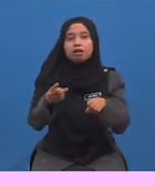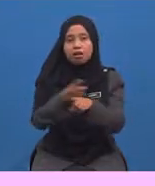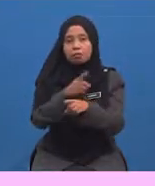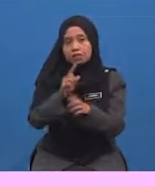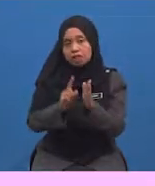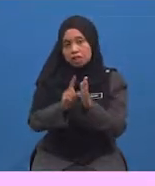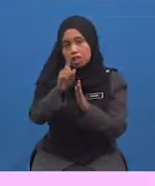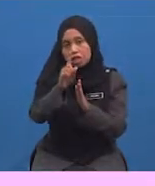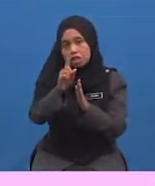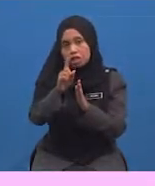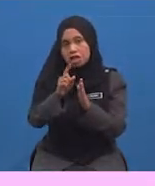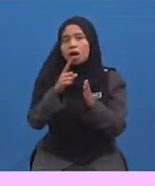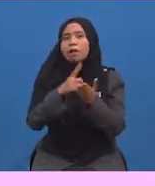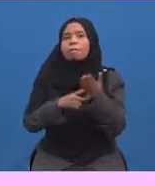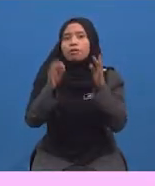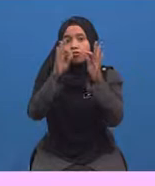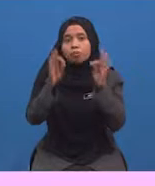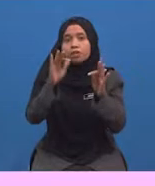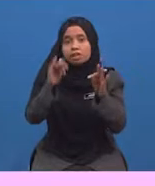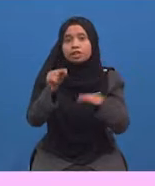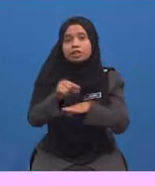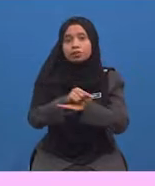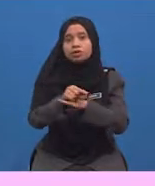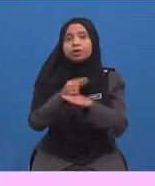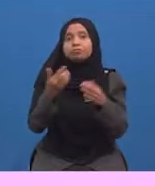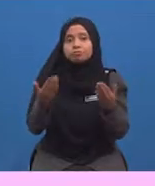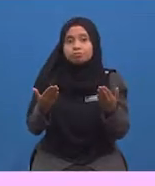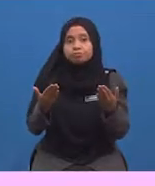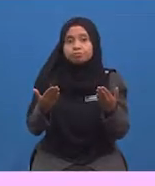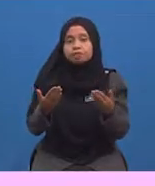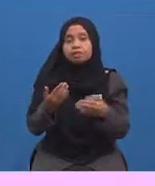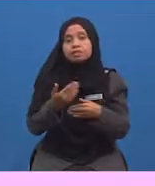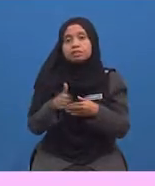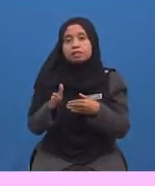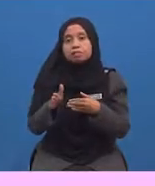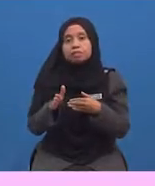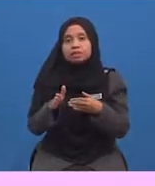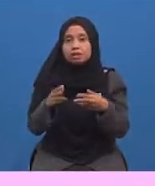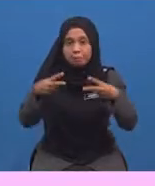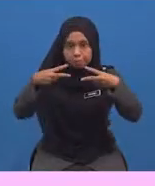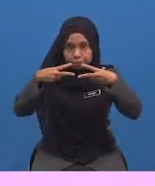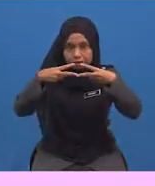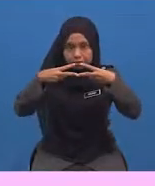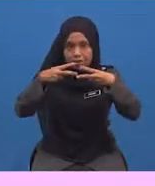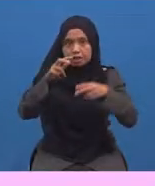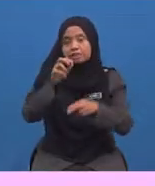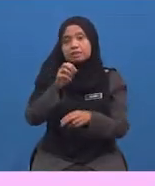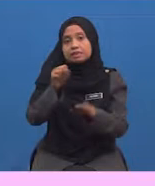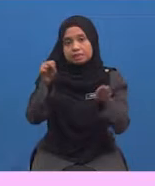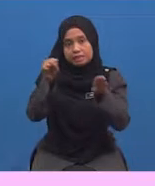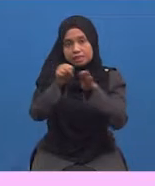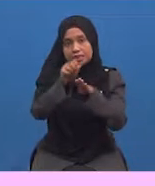Rumus apa agaknya yang akan terhasil dari rumus kuboid selepas rumus prisma segitiga yang telah